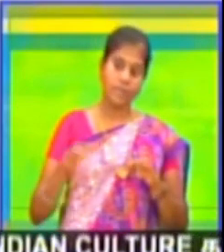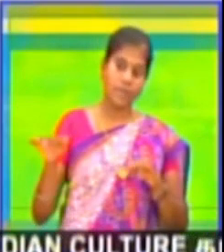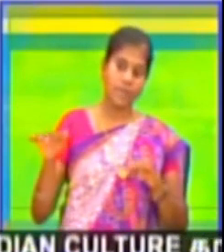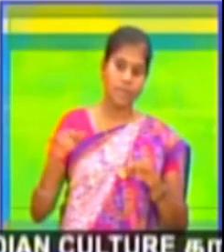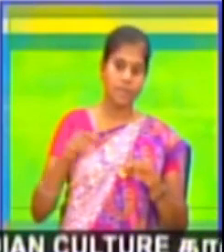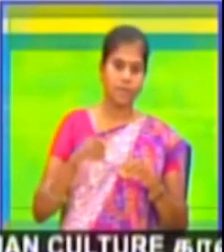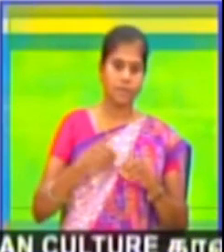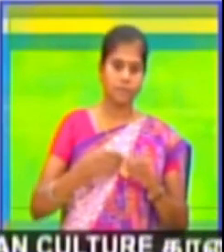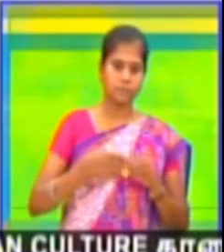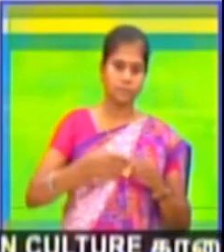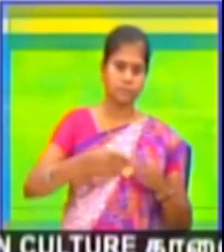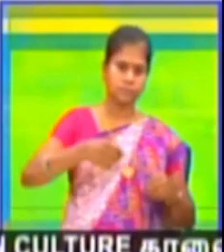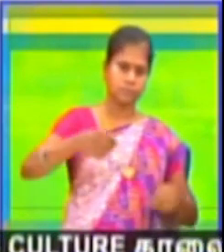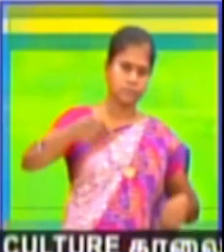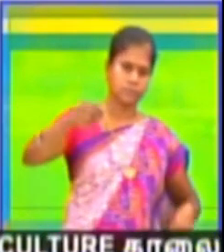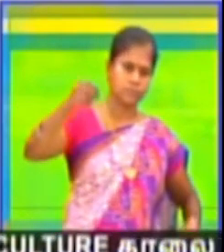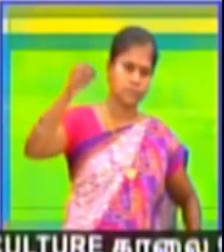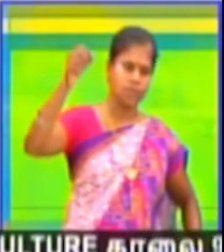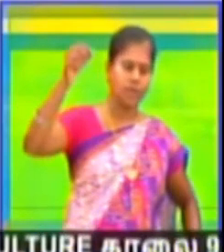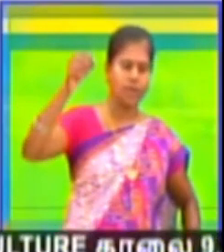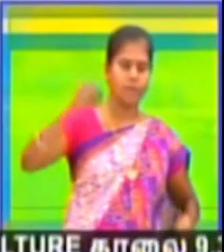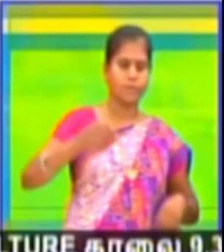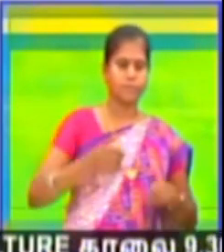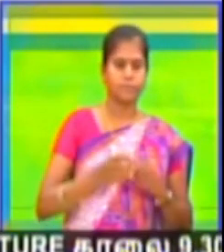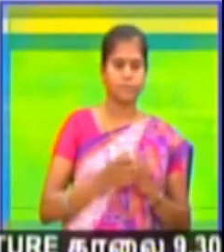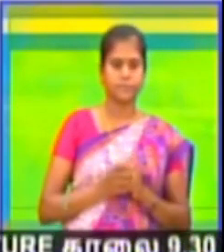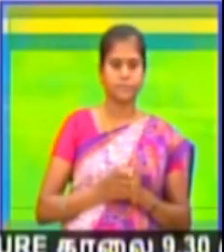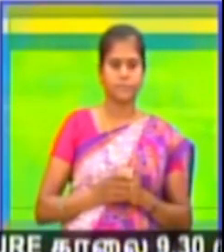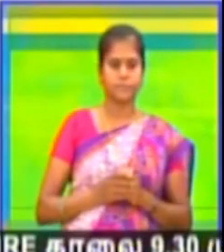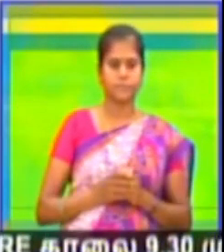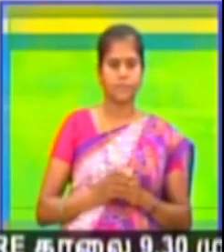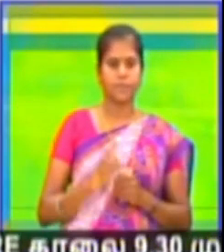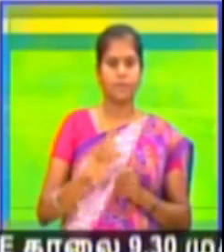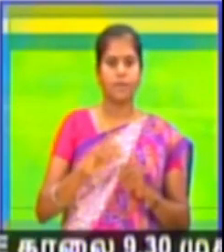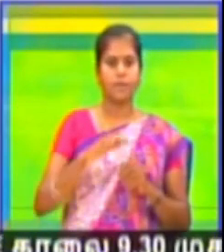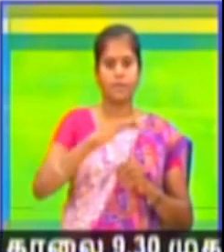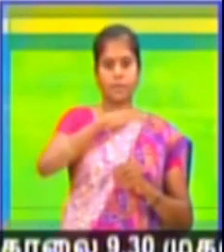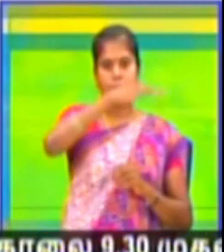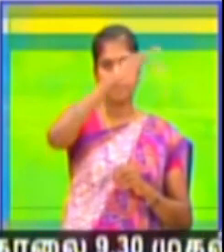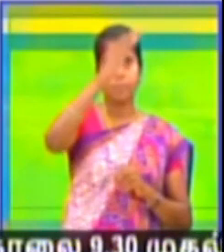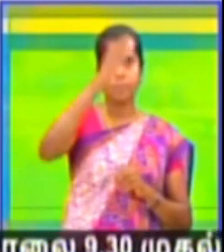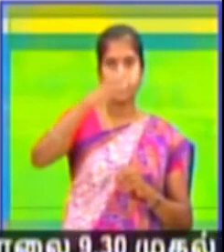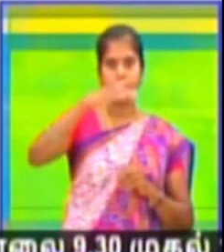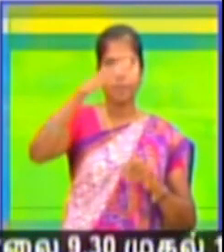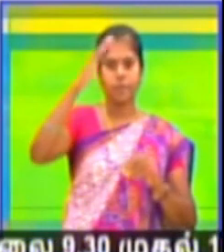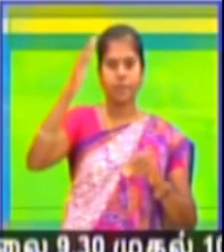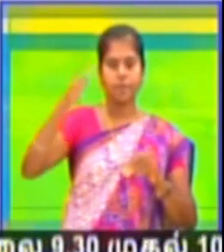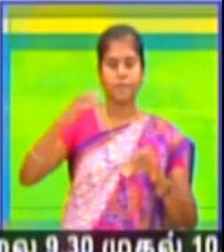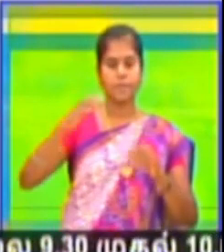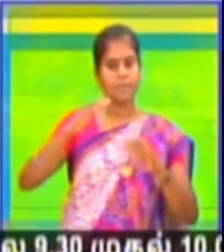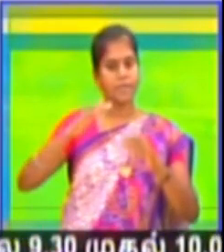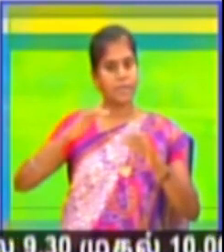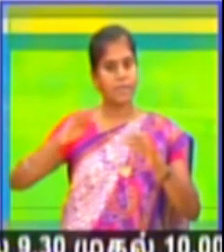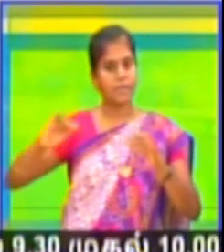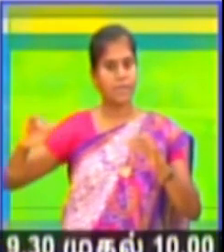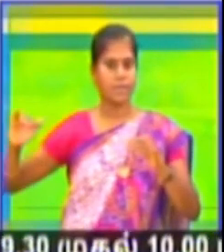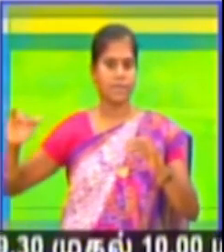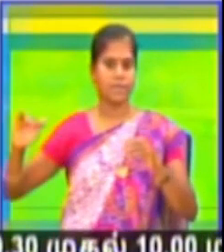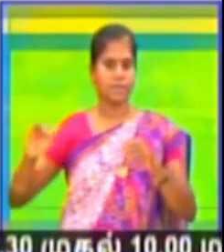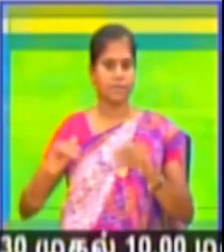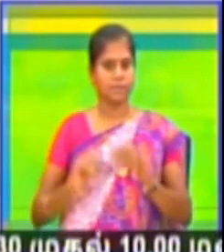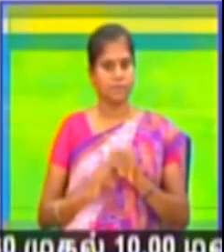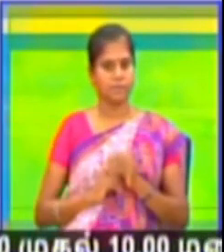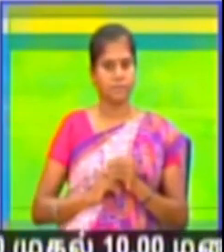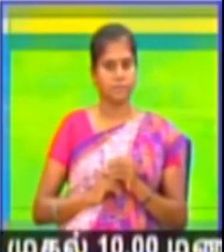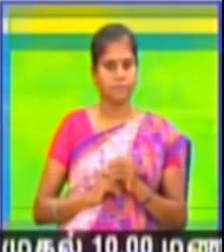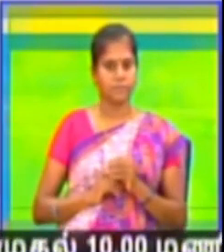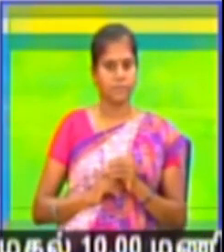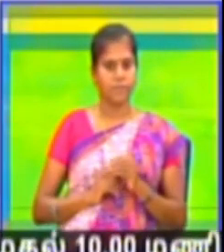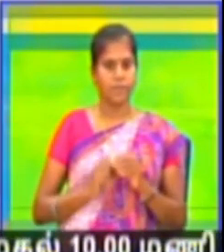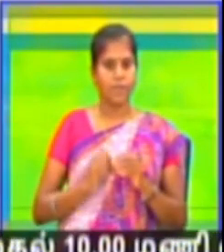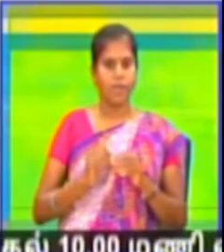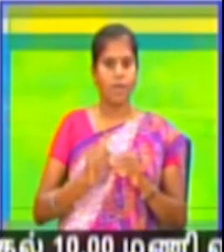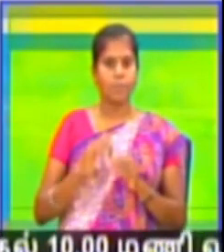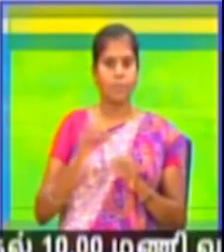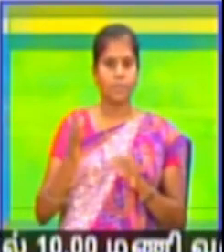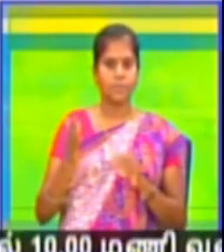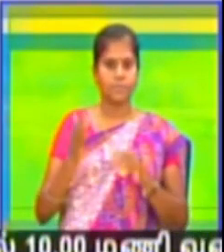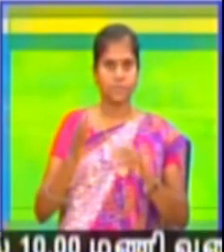பார்த்தோன்னா, இது ராக்கி மலைக்கு கிழக்கே அமைஞ்சிருக்கு, அப்பலேஷன் மலைகளுக்கு மேற்கே